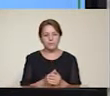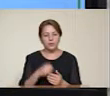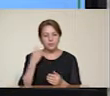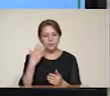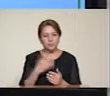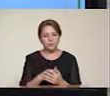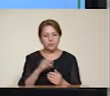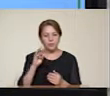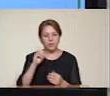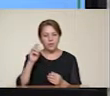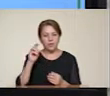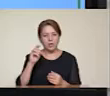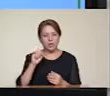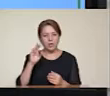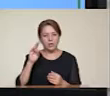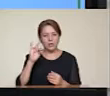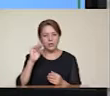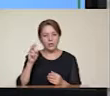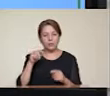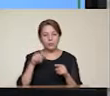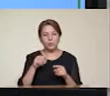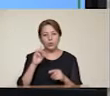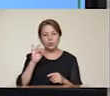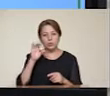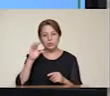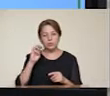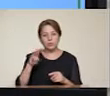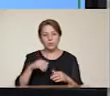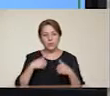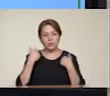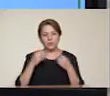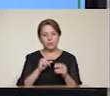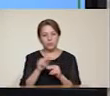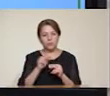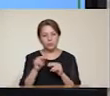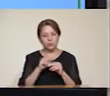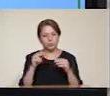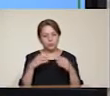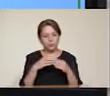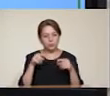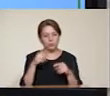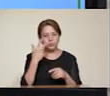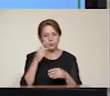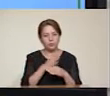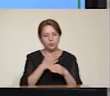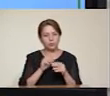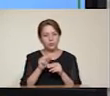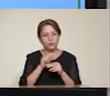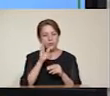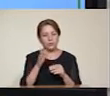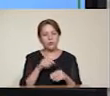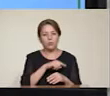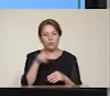Bilamizki, mexanika bu jismlarning harakatini o'rgatuvchi bo'lim. Mexanika asosan 3 ta qismga bo'lib o'rganiladi. Demak,